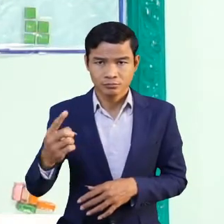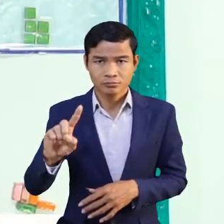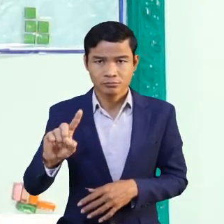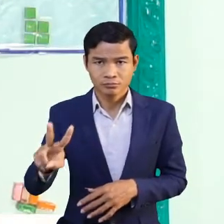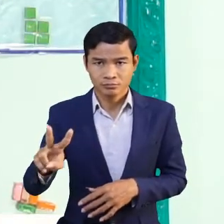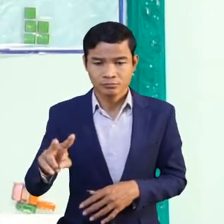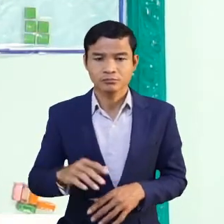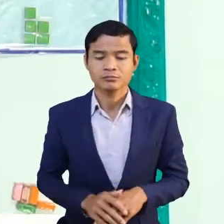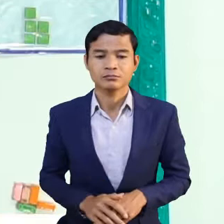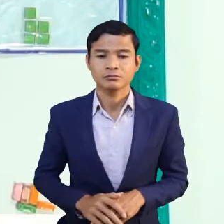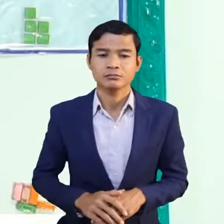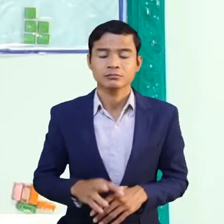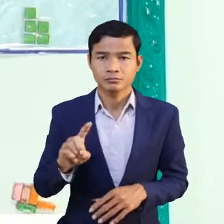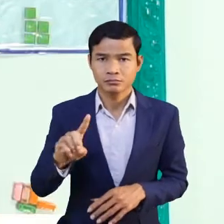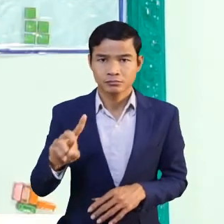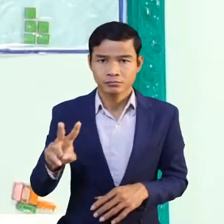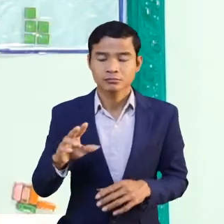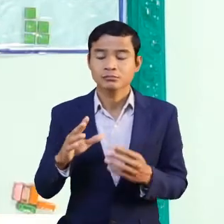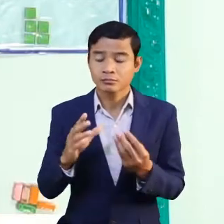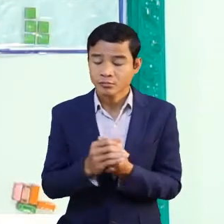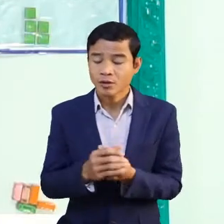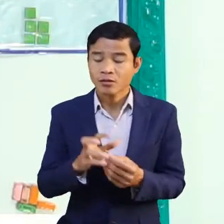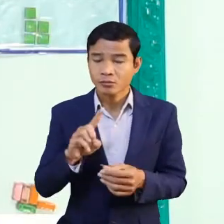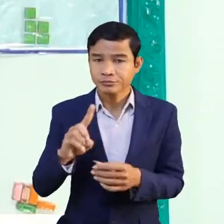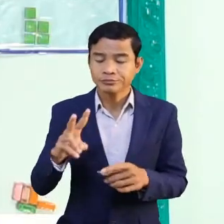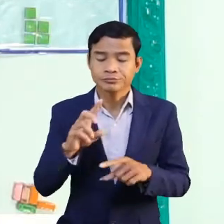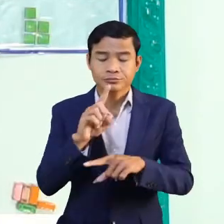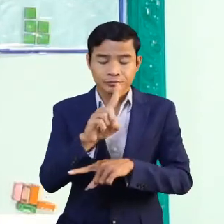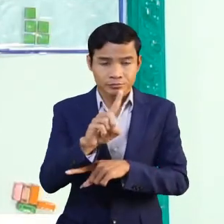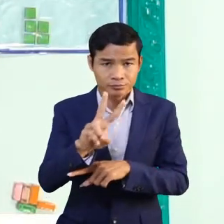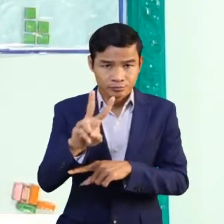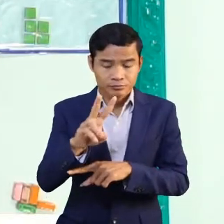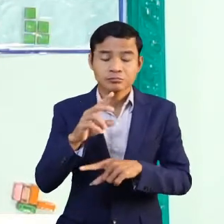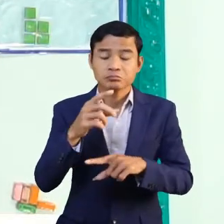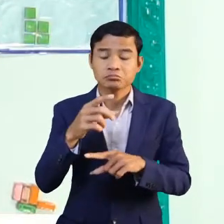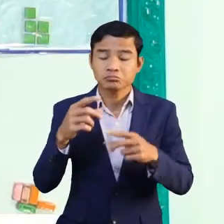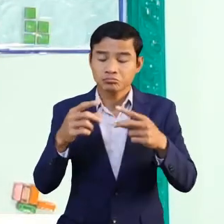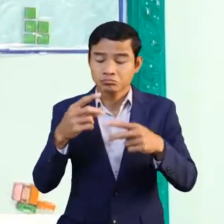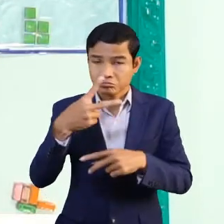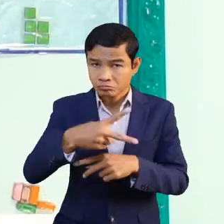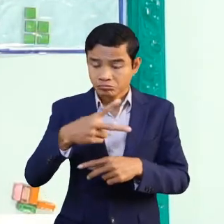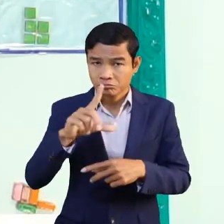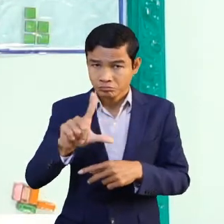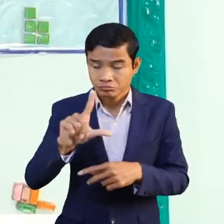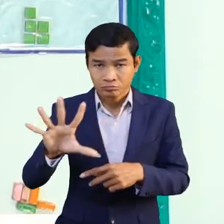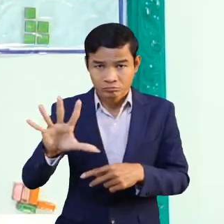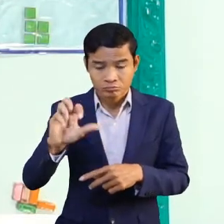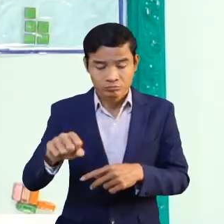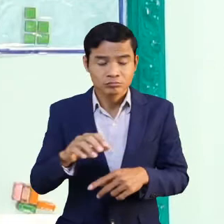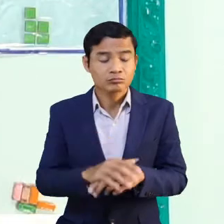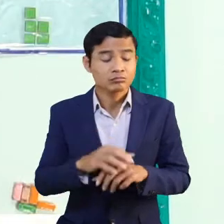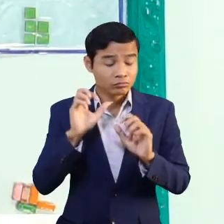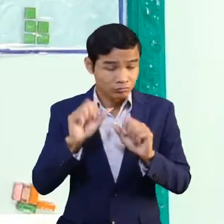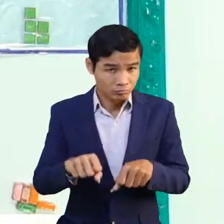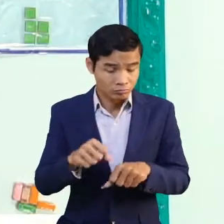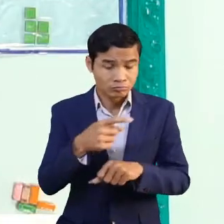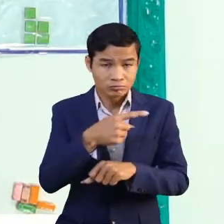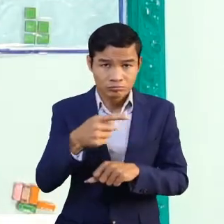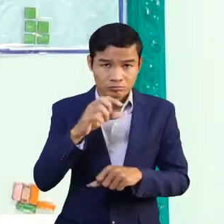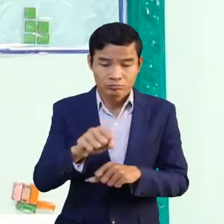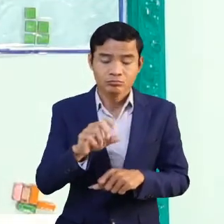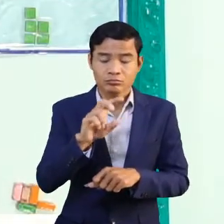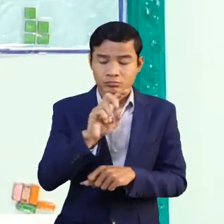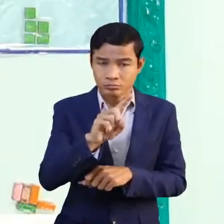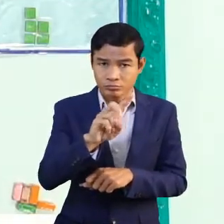10 11 12ចាចំនួន12អញ្ចឹង12ធំជាង5ណាកូនចាធំជាងចាអាចដកបានណាកូនណា